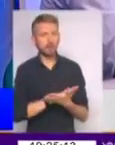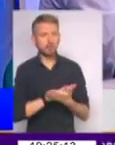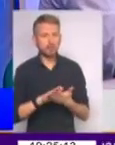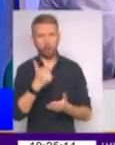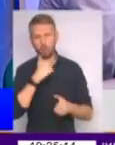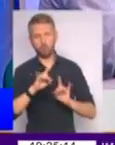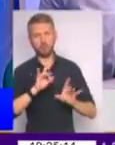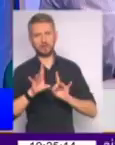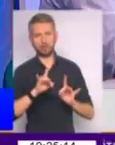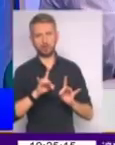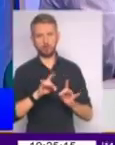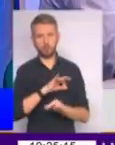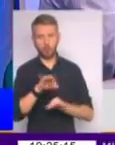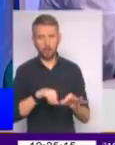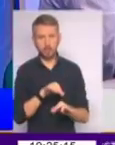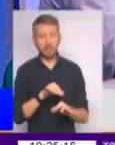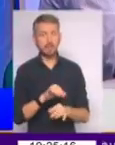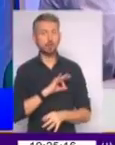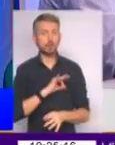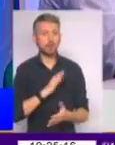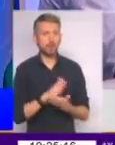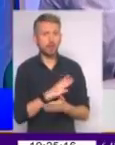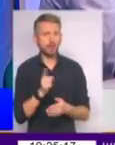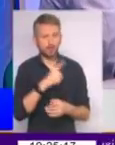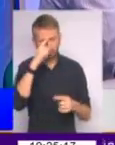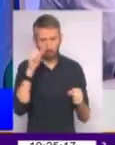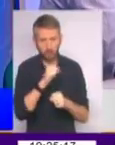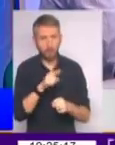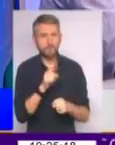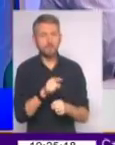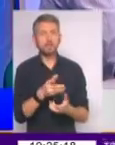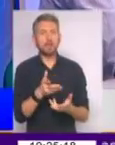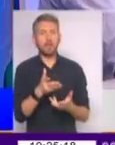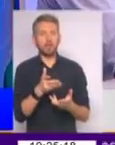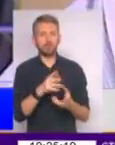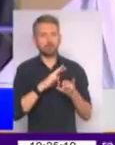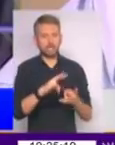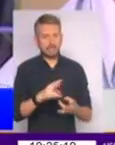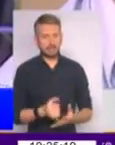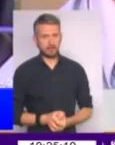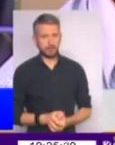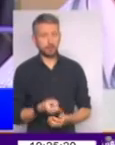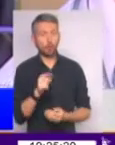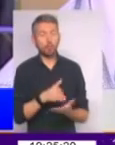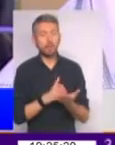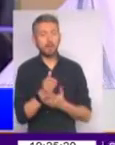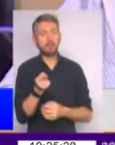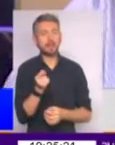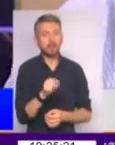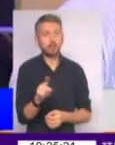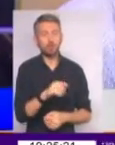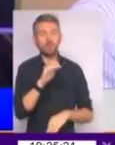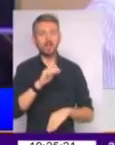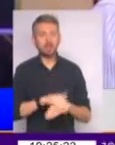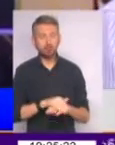законопроект. І юридично він є не то, щоб бездарний, а він шкідницький. Тому і направлений на те, щоб